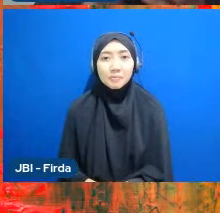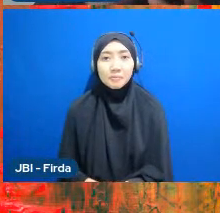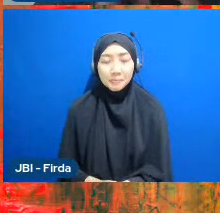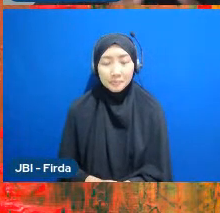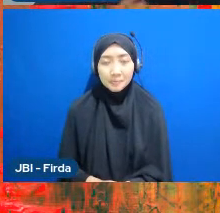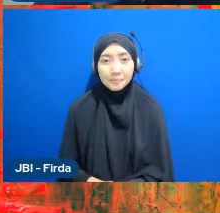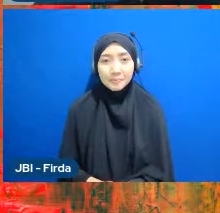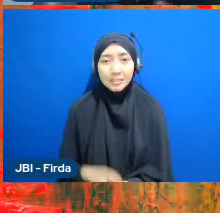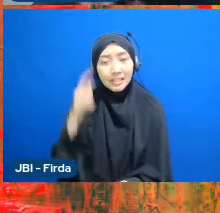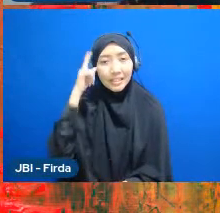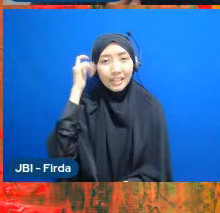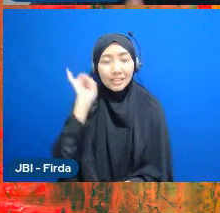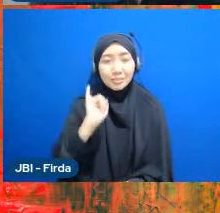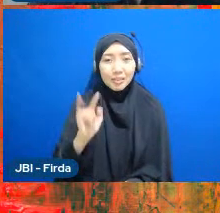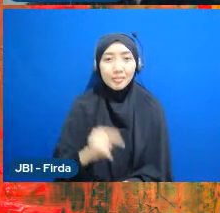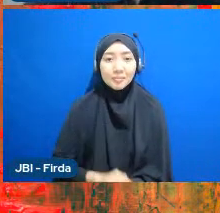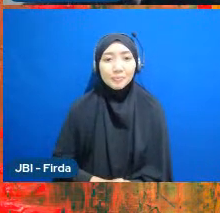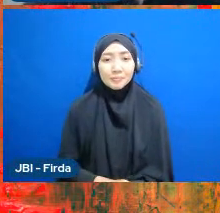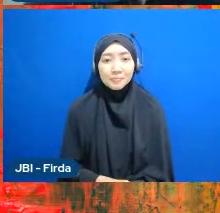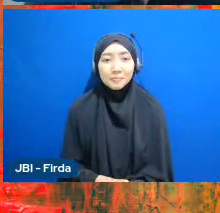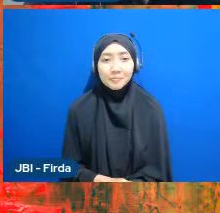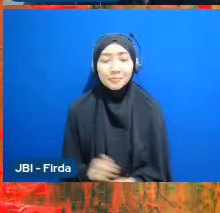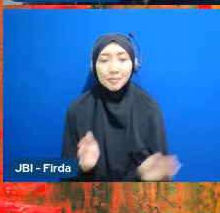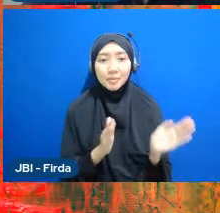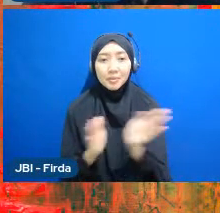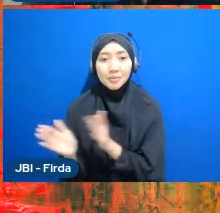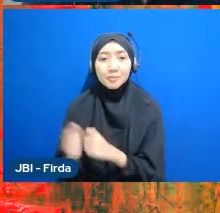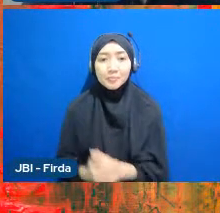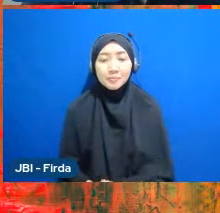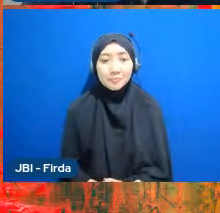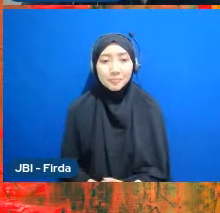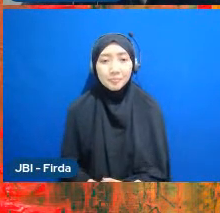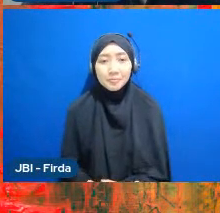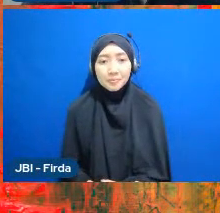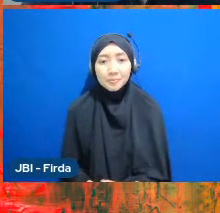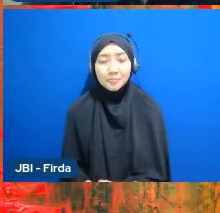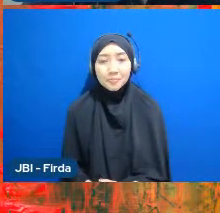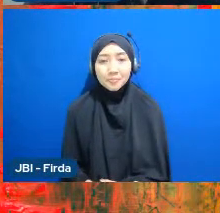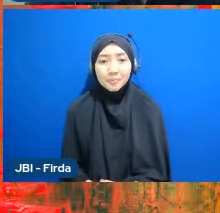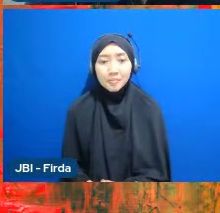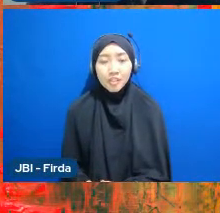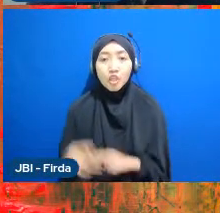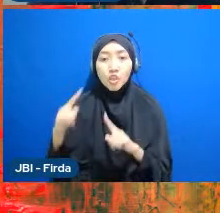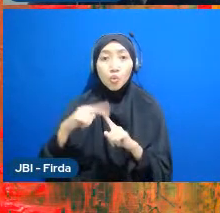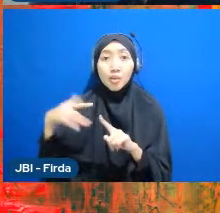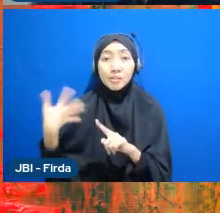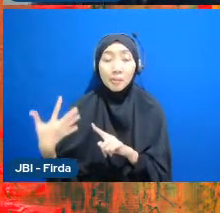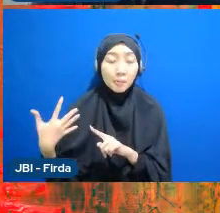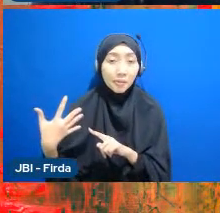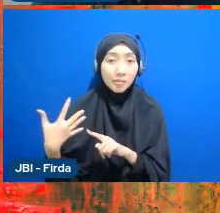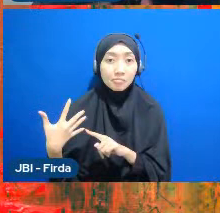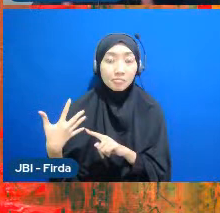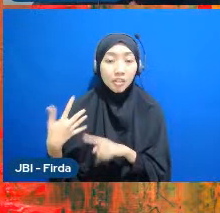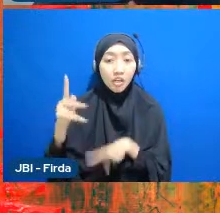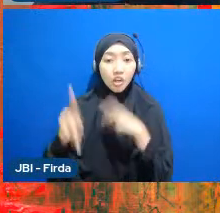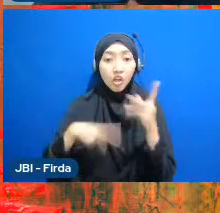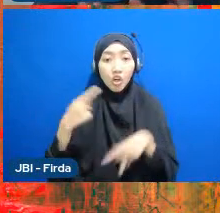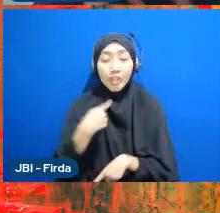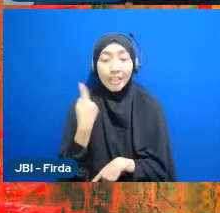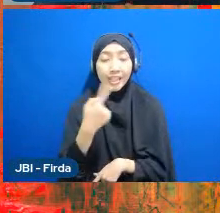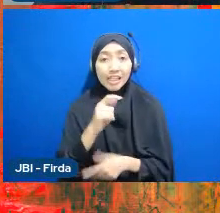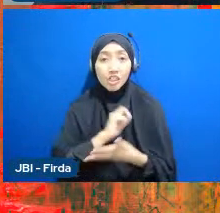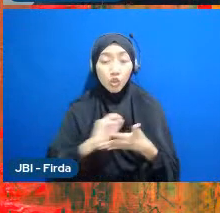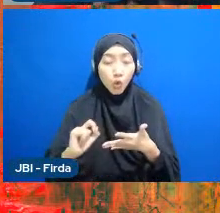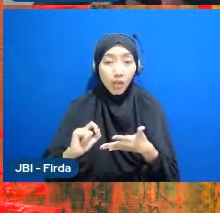Nah, gitu kira-kira ya. Lanjut. Maka PR-nya adalah, kalau kita di sekolah dan